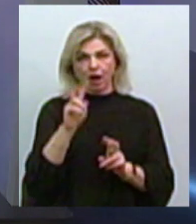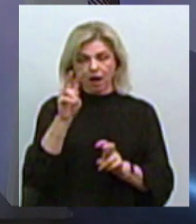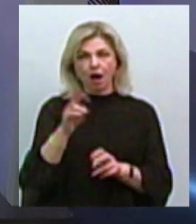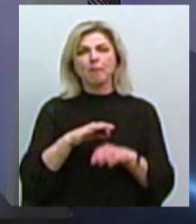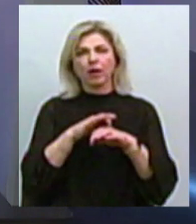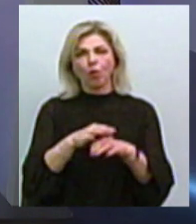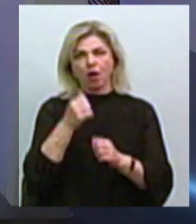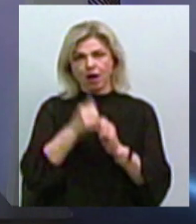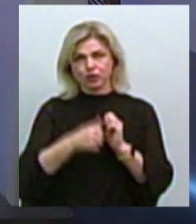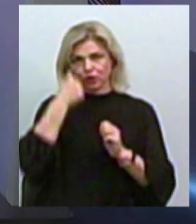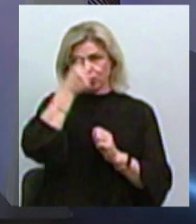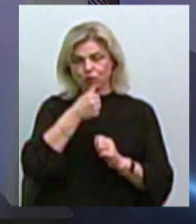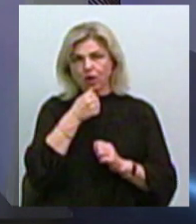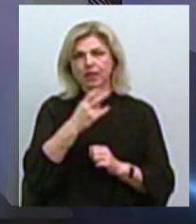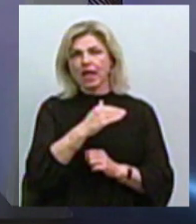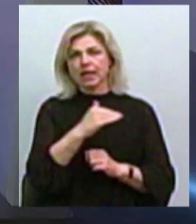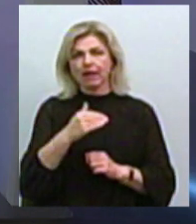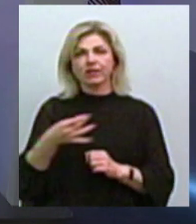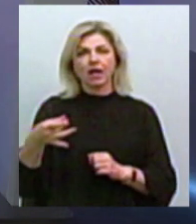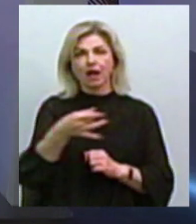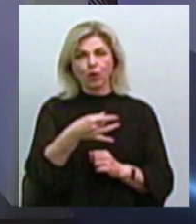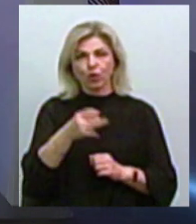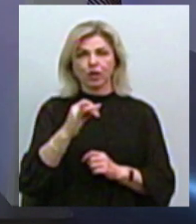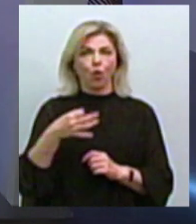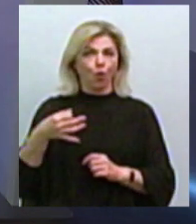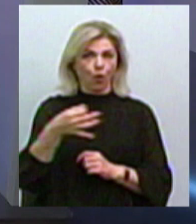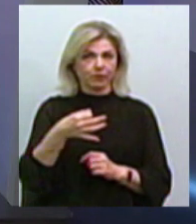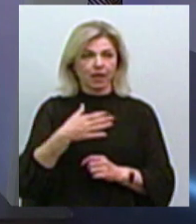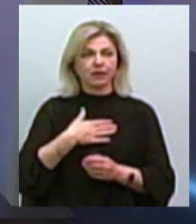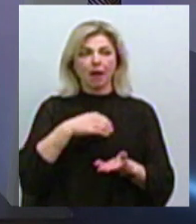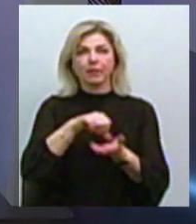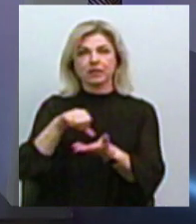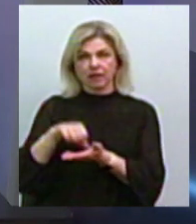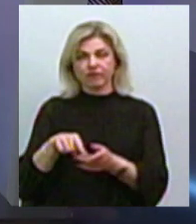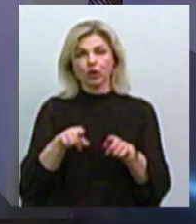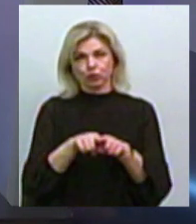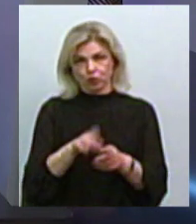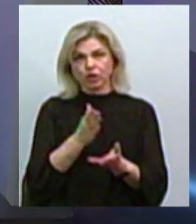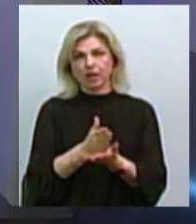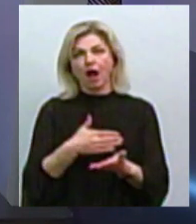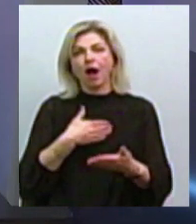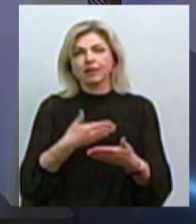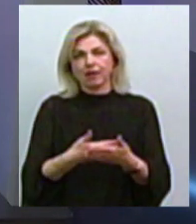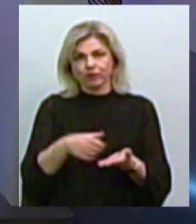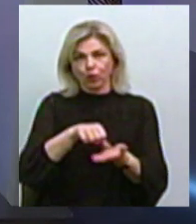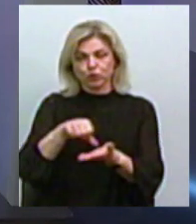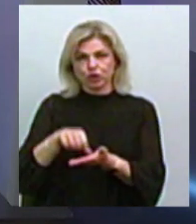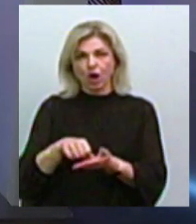року, проходить на рівні районів та на рівні області. Наші представники теж, вони є активними учасниками в